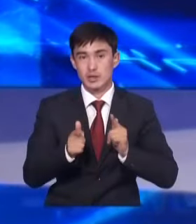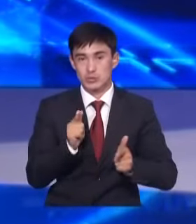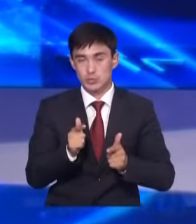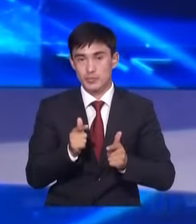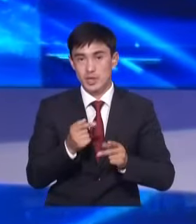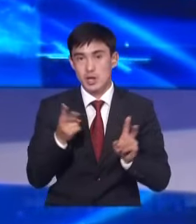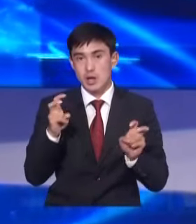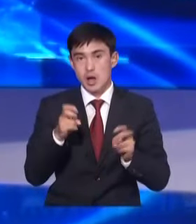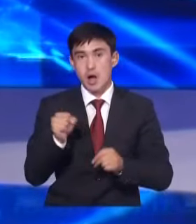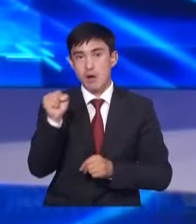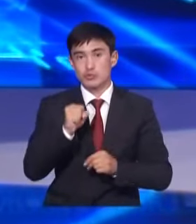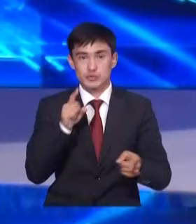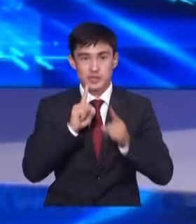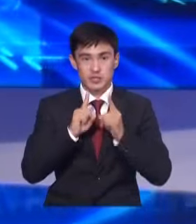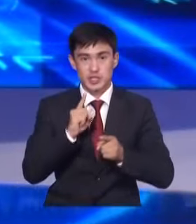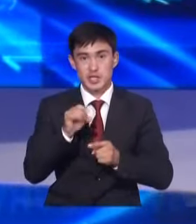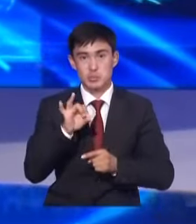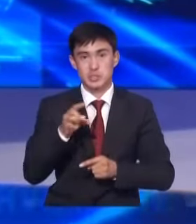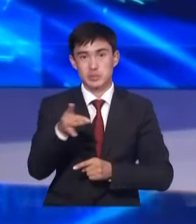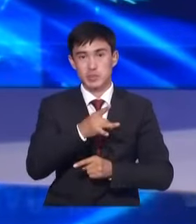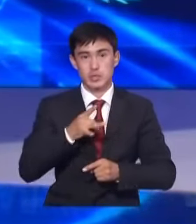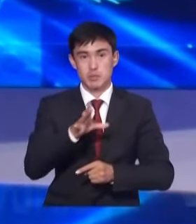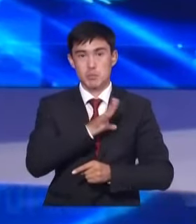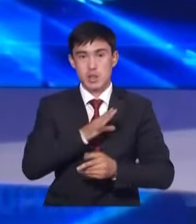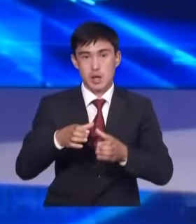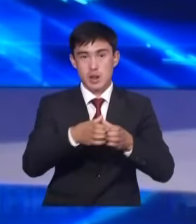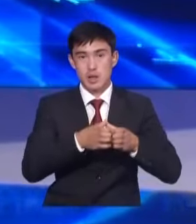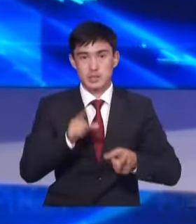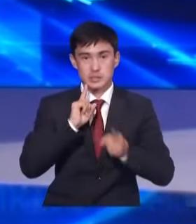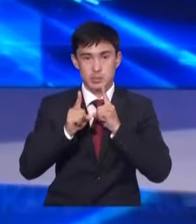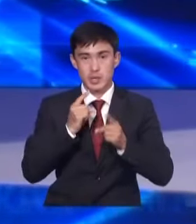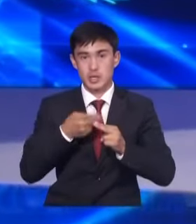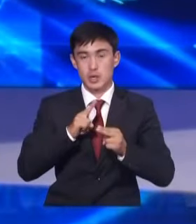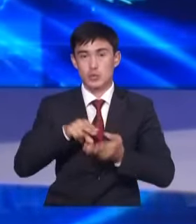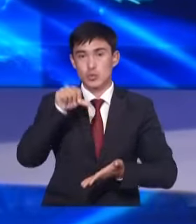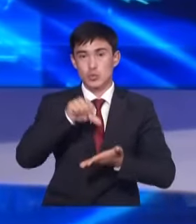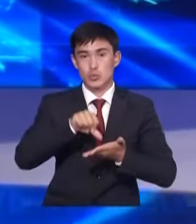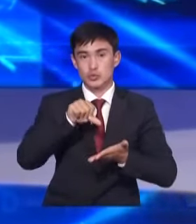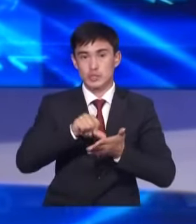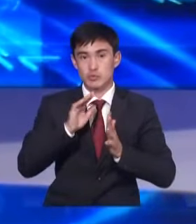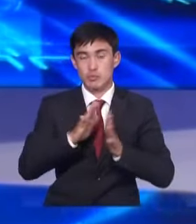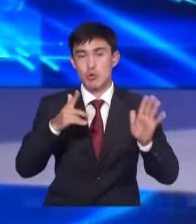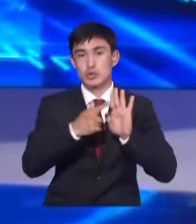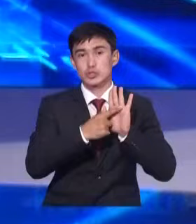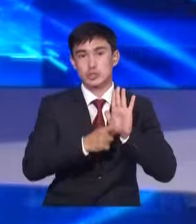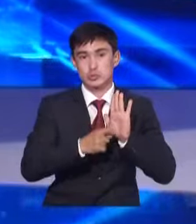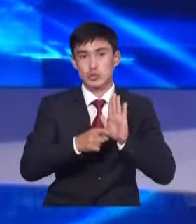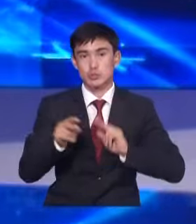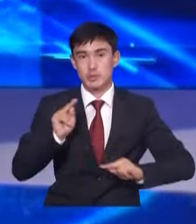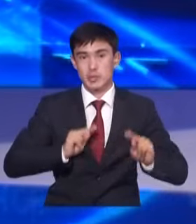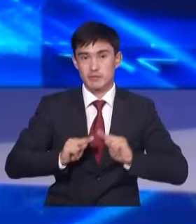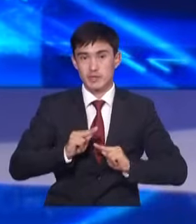реальностью». В рамках августовского совещания в Ембекши-Казахском районе состоялось коллегиальное собрание, в котором приняли участие более